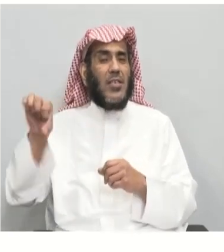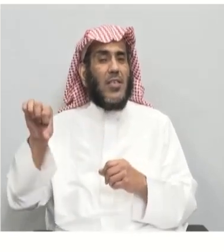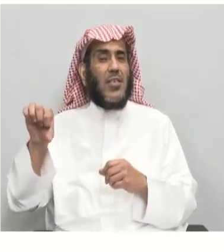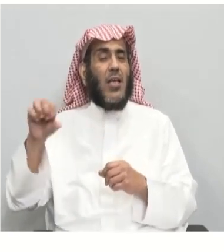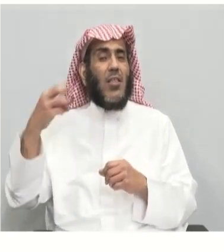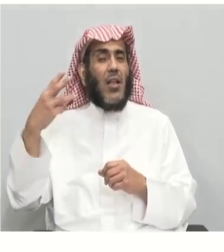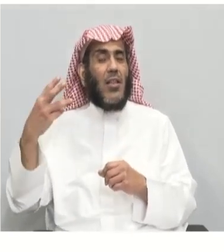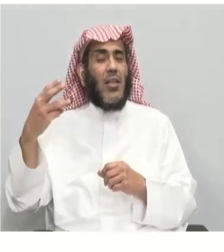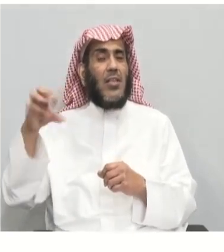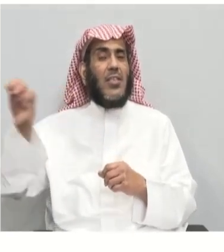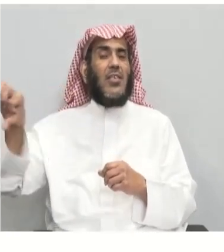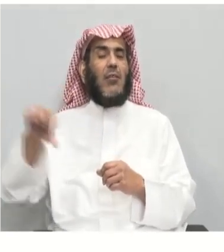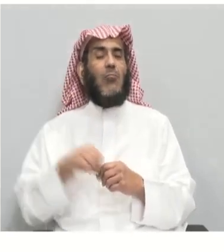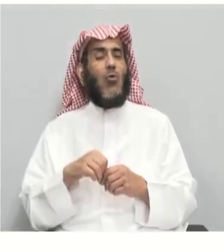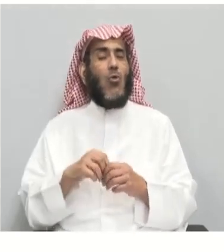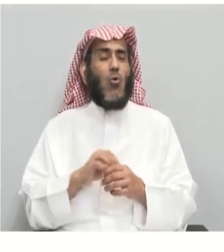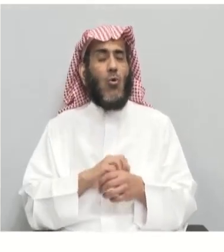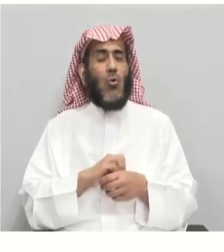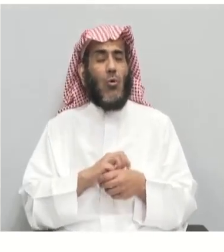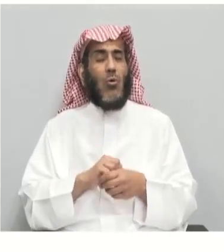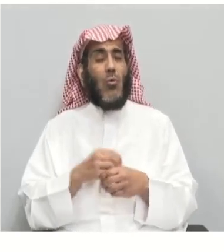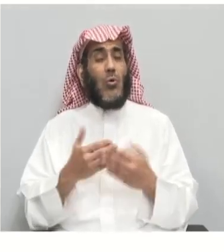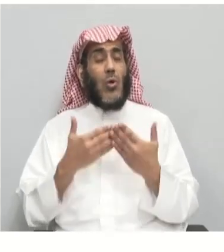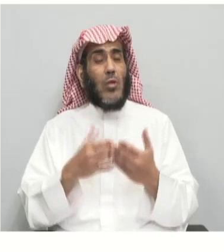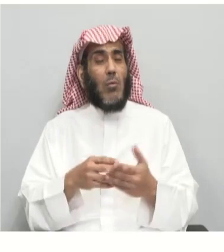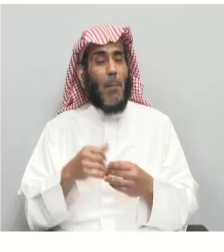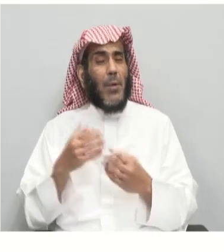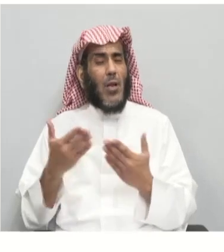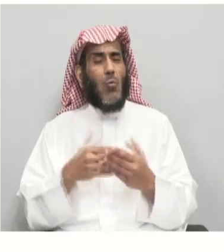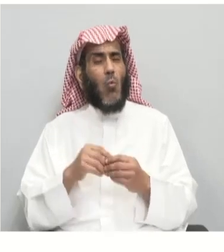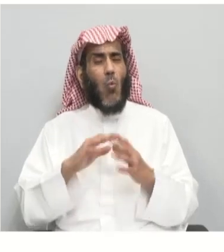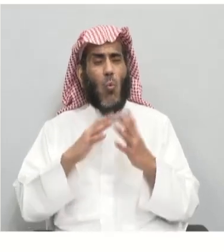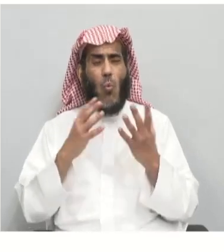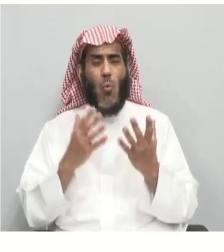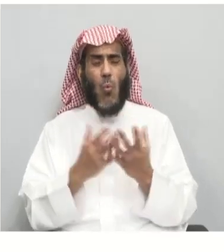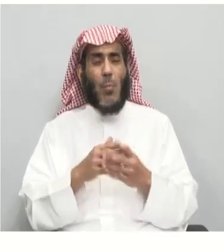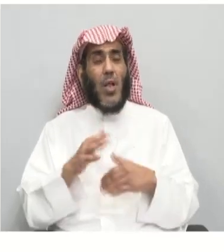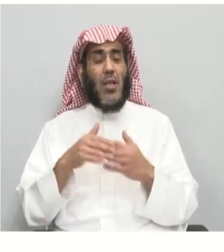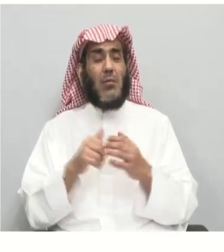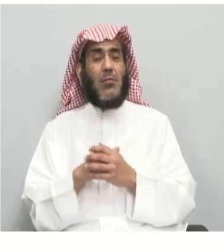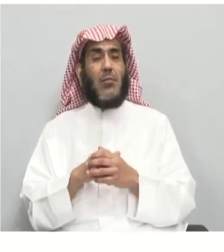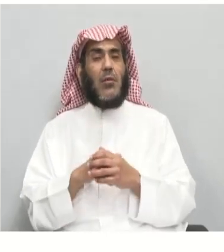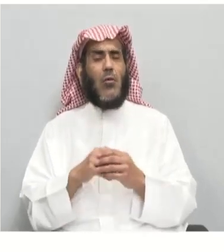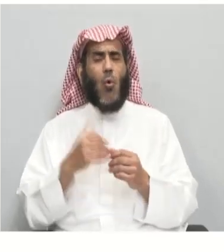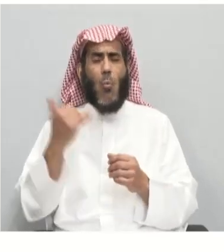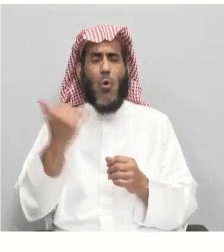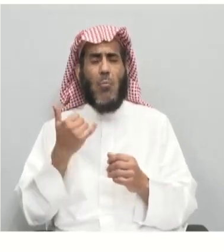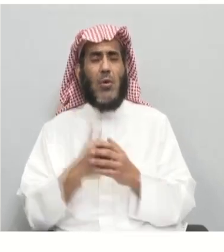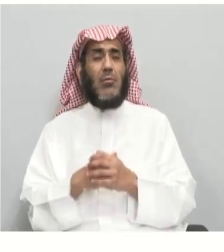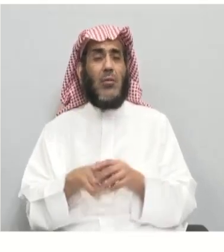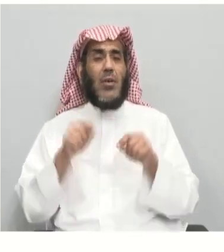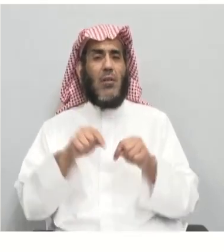ثلاثه تسعه وتقدم من خلاله مجموعه كبيره من الخدمات الضروريه